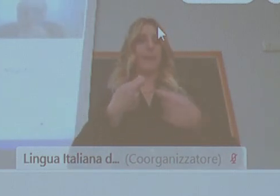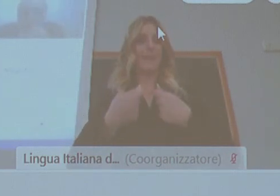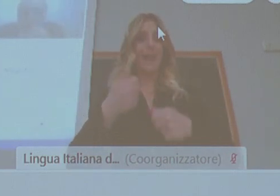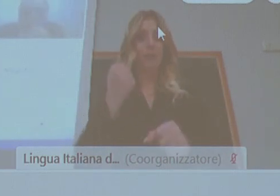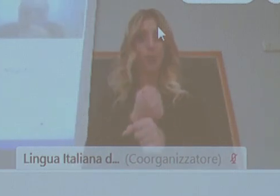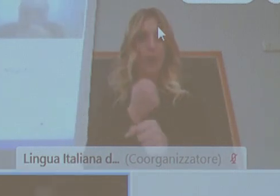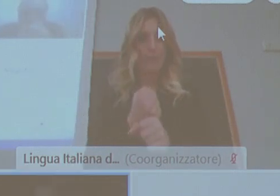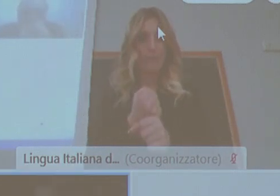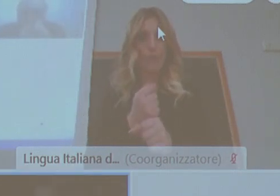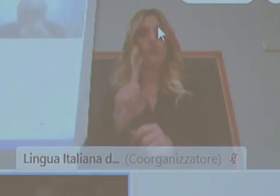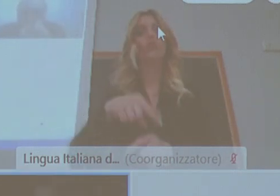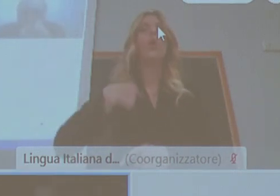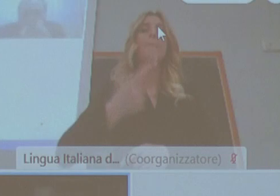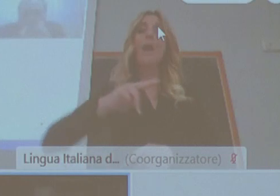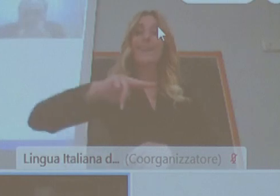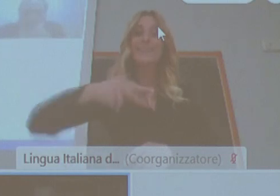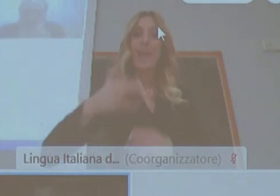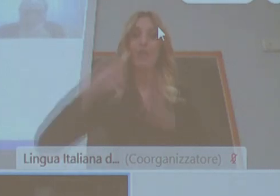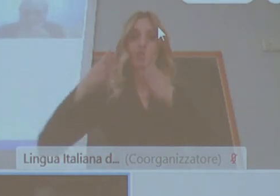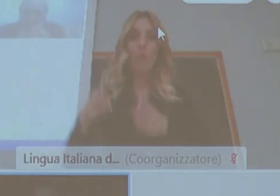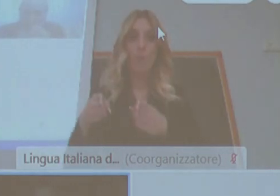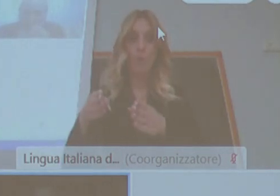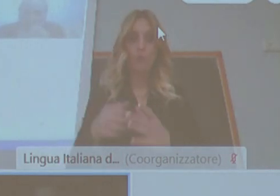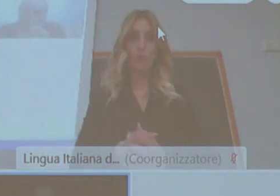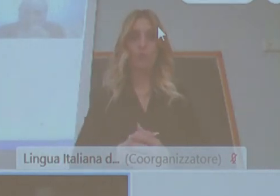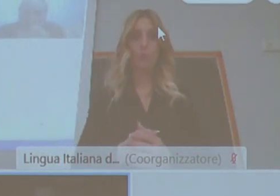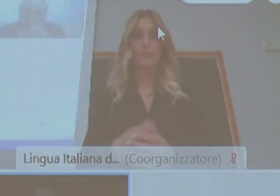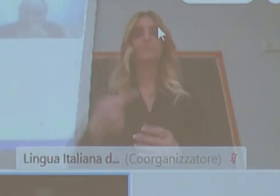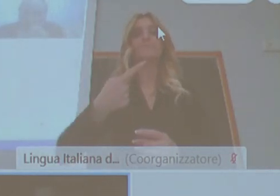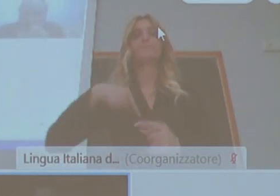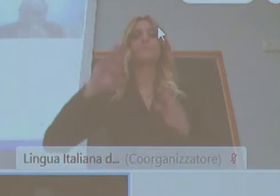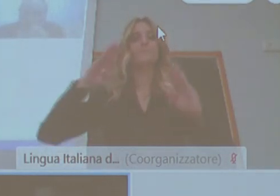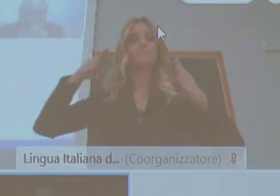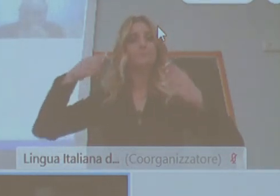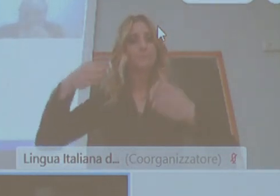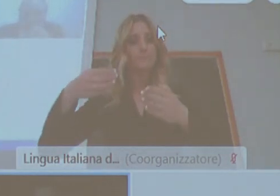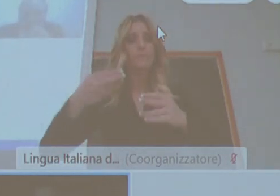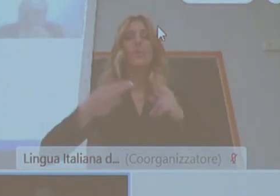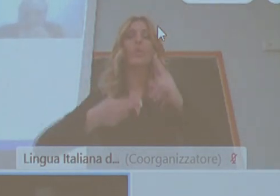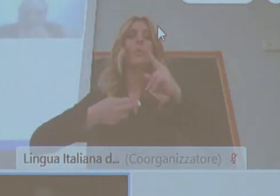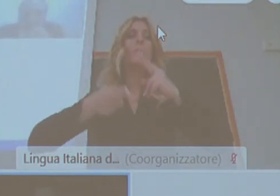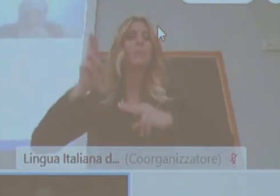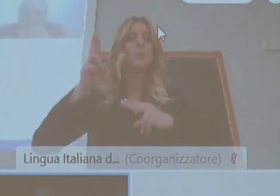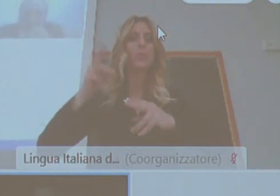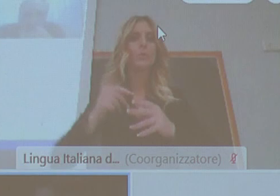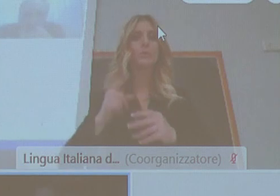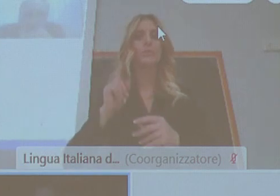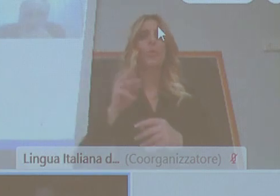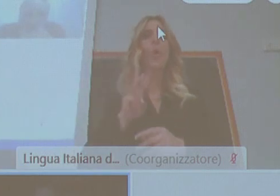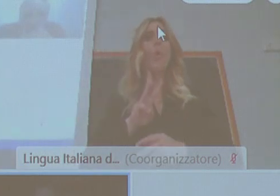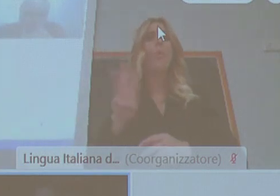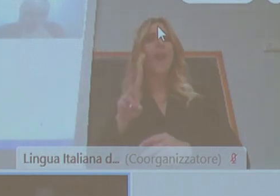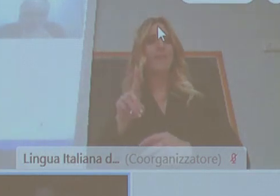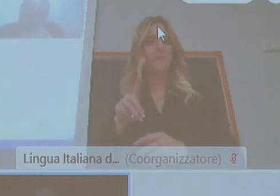E poi nel terzo modulo ci concentreremo soprattutto sul